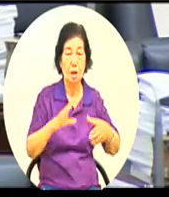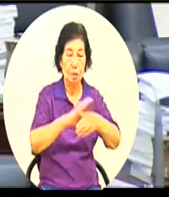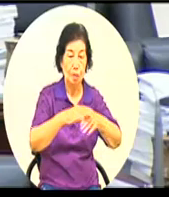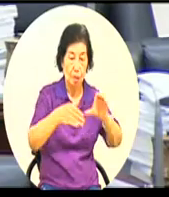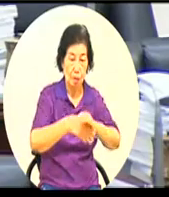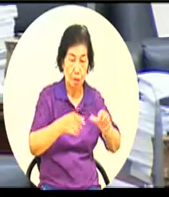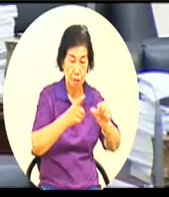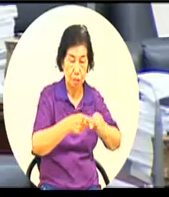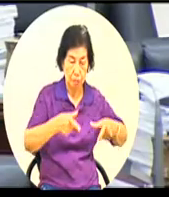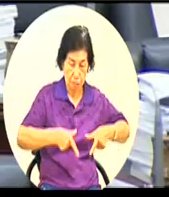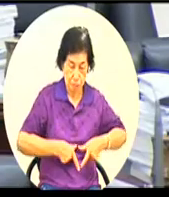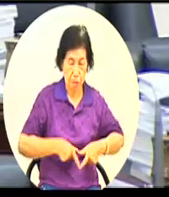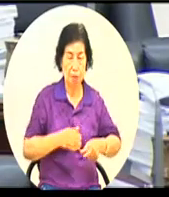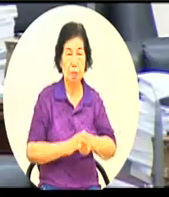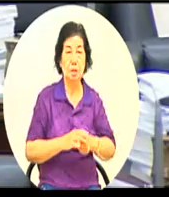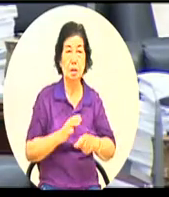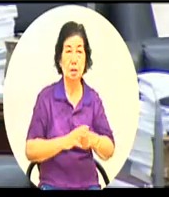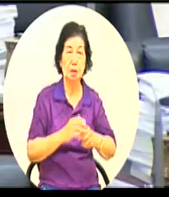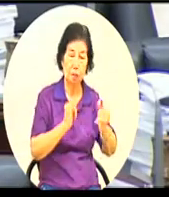你也看这种空气，